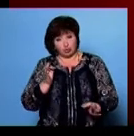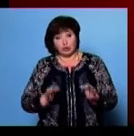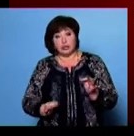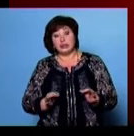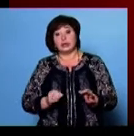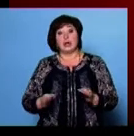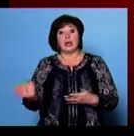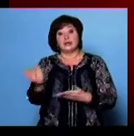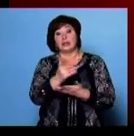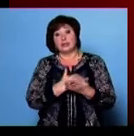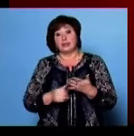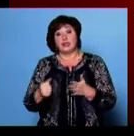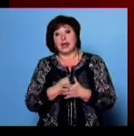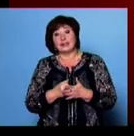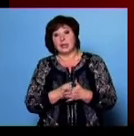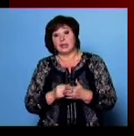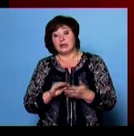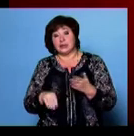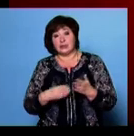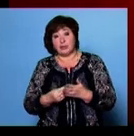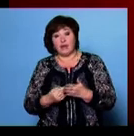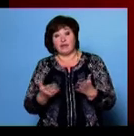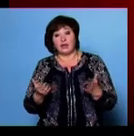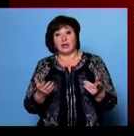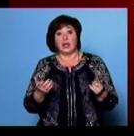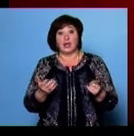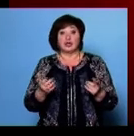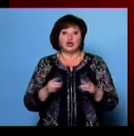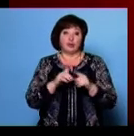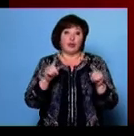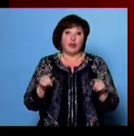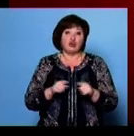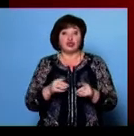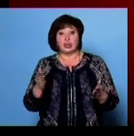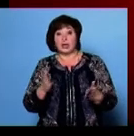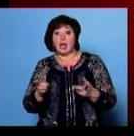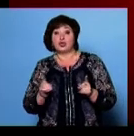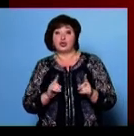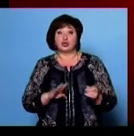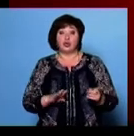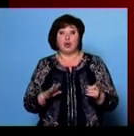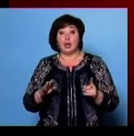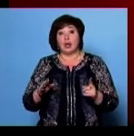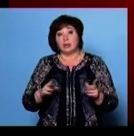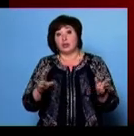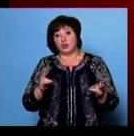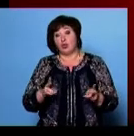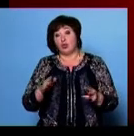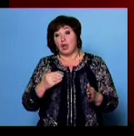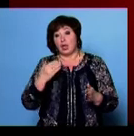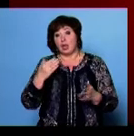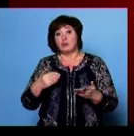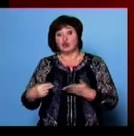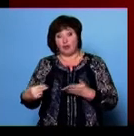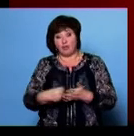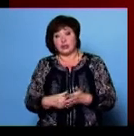по законам. Там Ксения Сергеевна с Роспотребнадзором мне вывела эту бумажечку. Таким-то законом упираться надо, что они обязаны выплатить мне